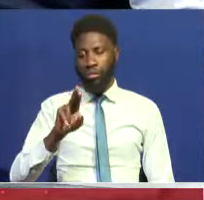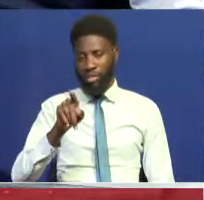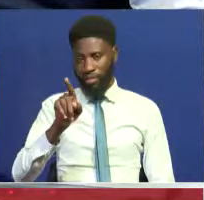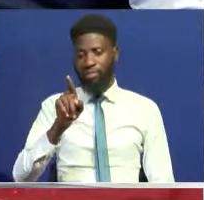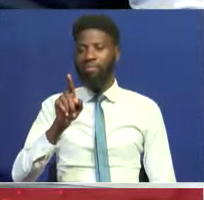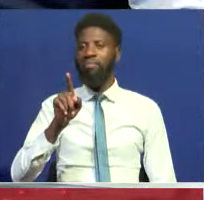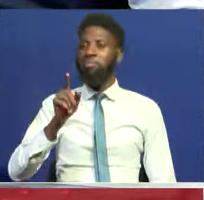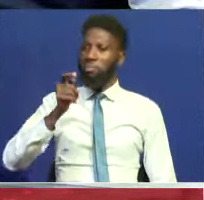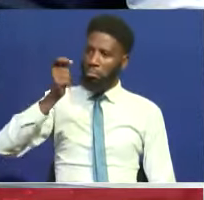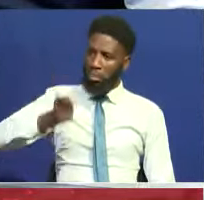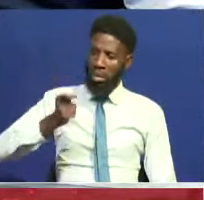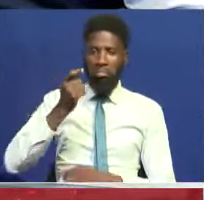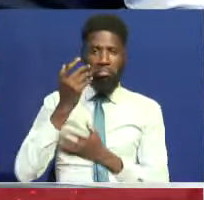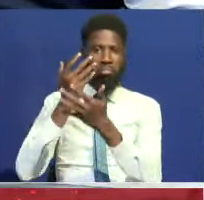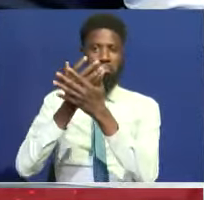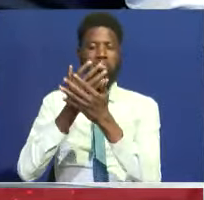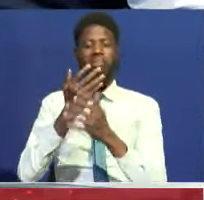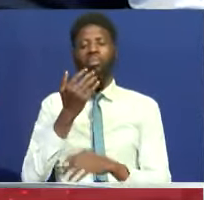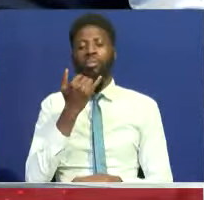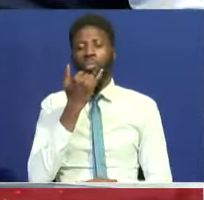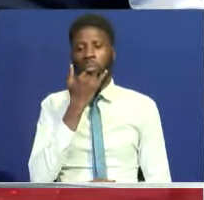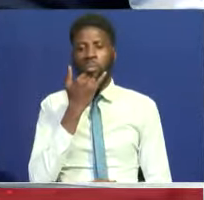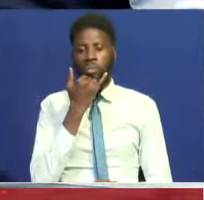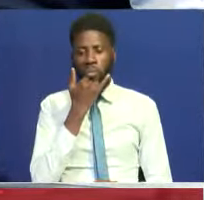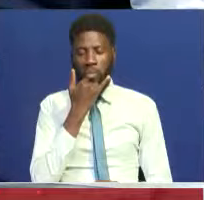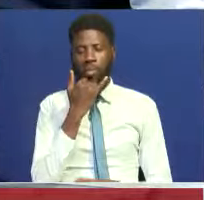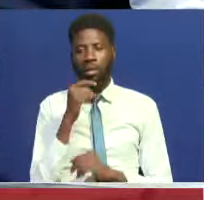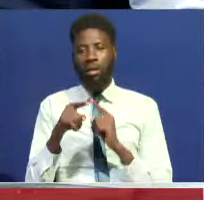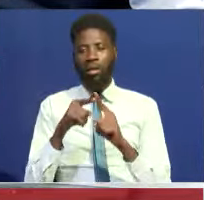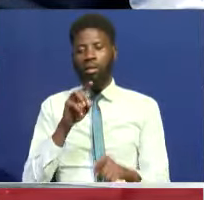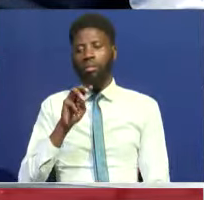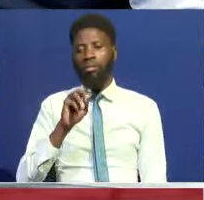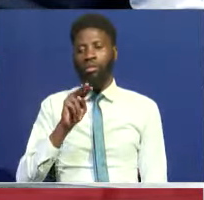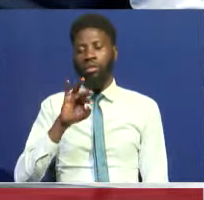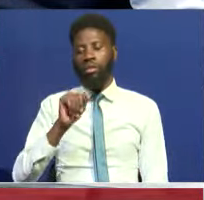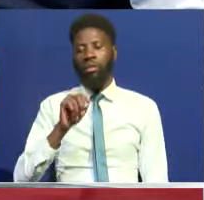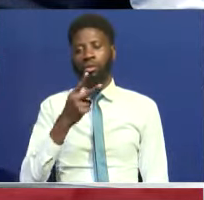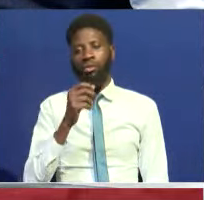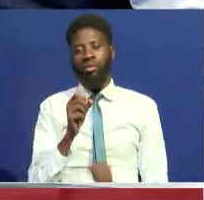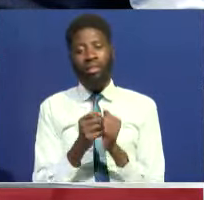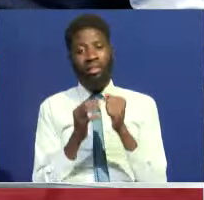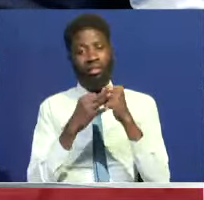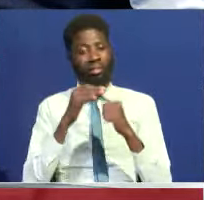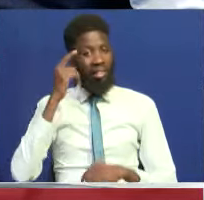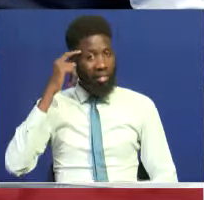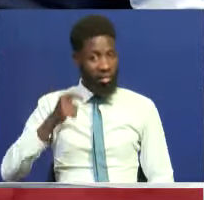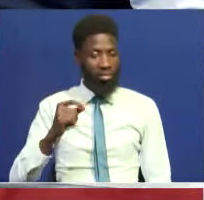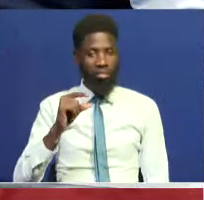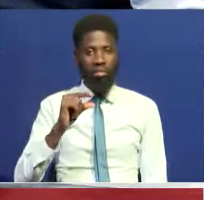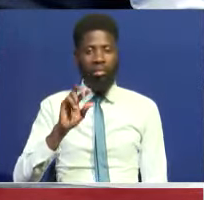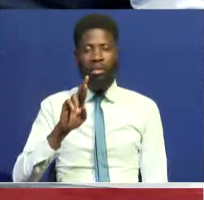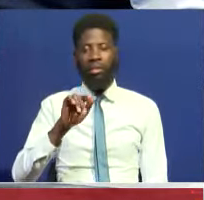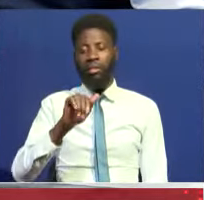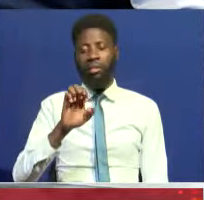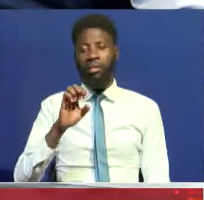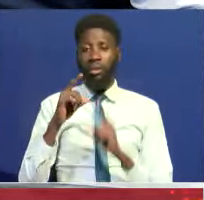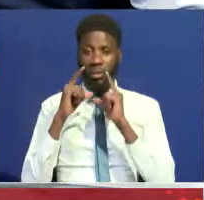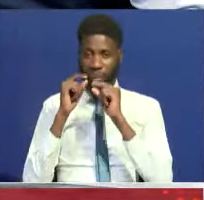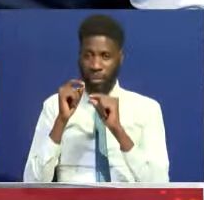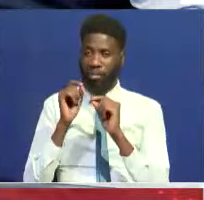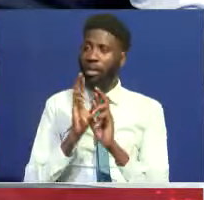mwaka 2018. Jaji Grace Nzioka alisema upande wa mashtaka ulithibitisha kesi dhidi ya mshtakiwa. Jowie